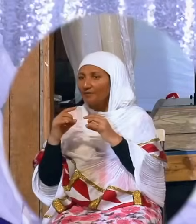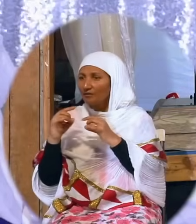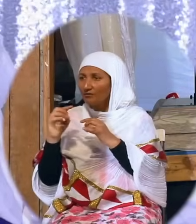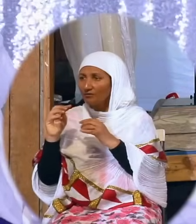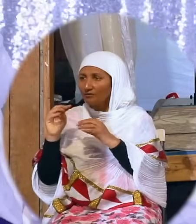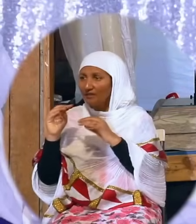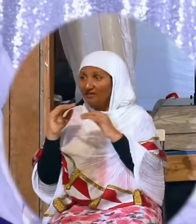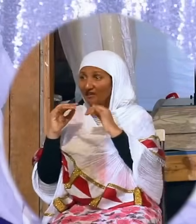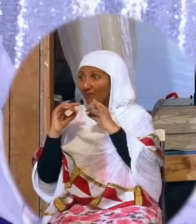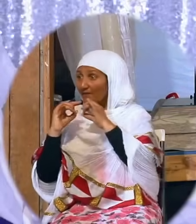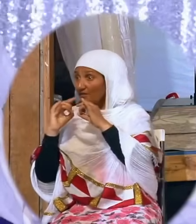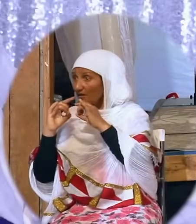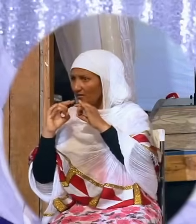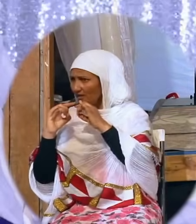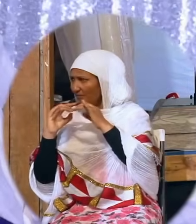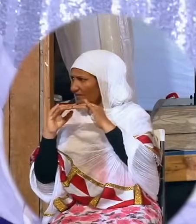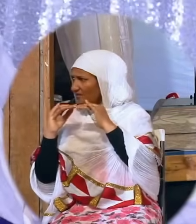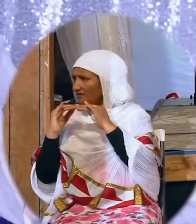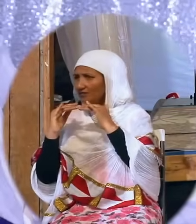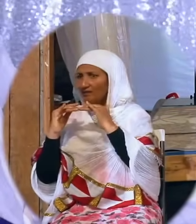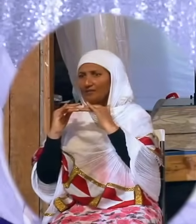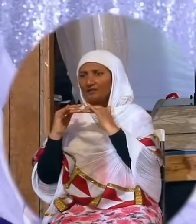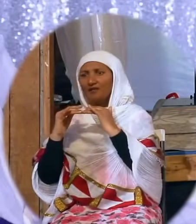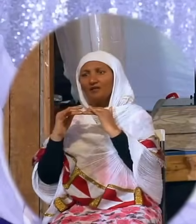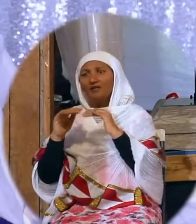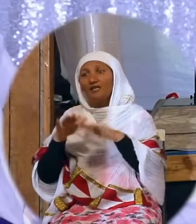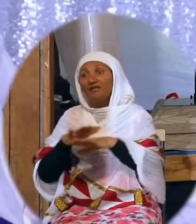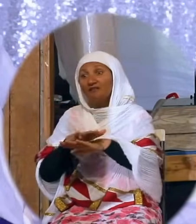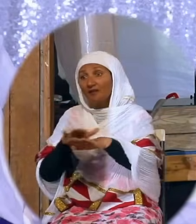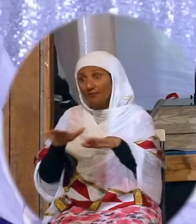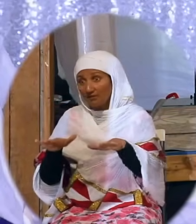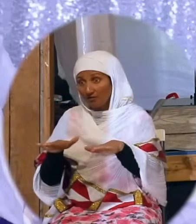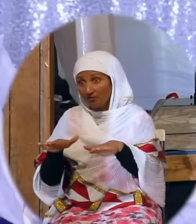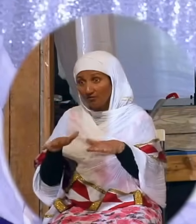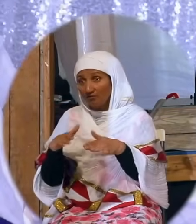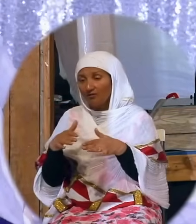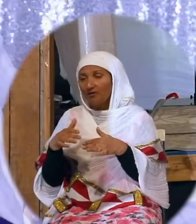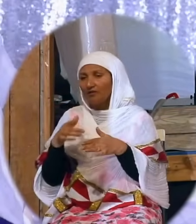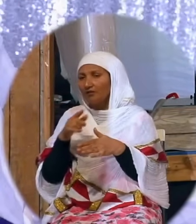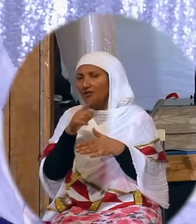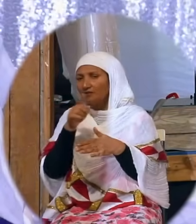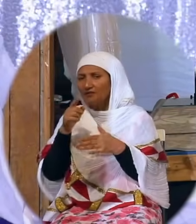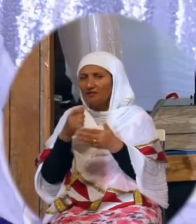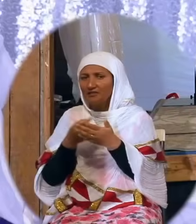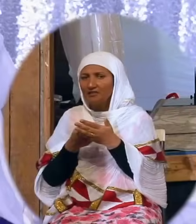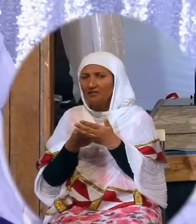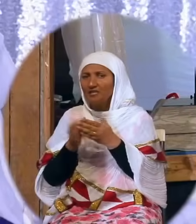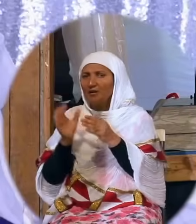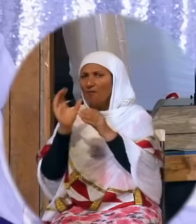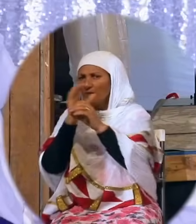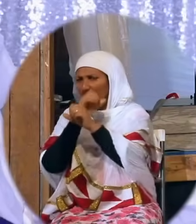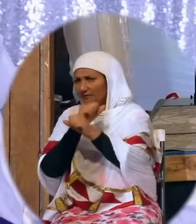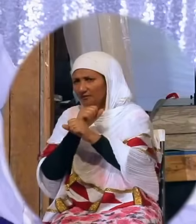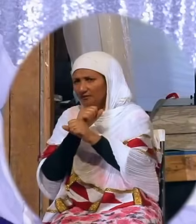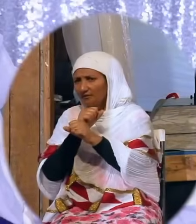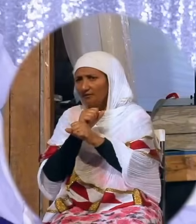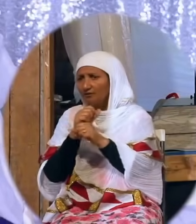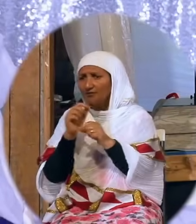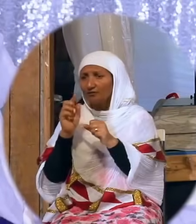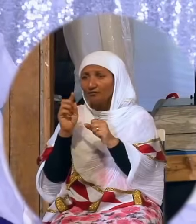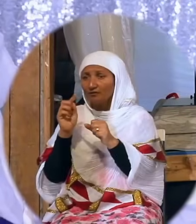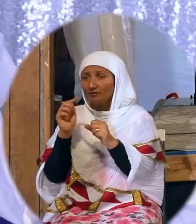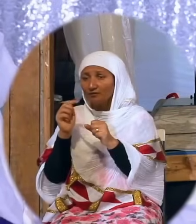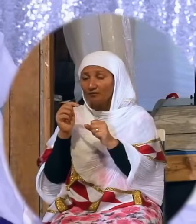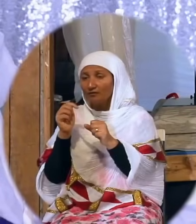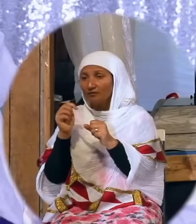መልኩ ማቅረብ አንችልም ወይ ለእነዚያው ልጆች ማለት አሁን አንተ ለእነዚያ መብት ተቆረቆራችሁ ማለት ነው